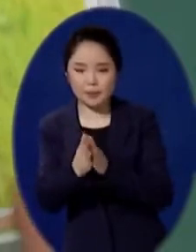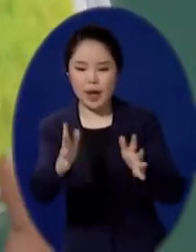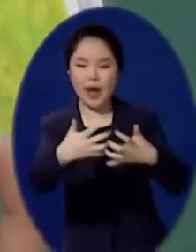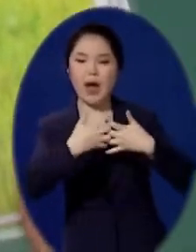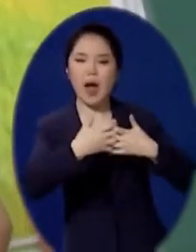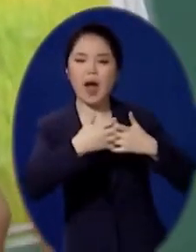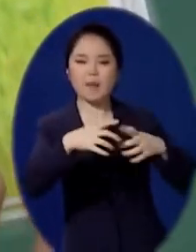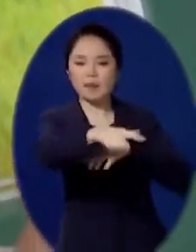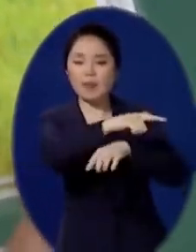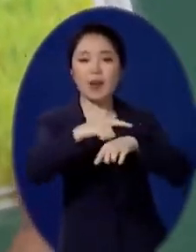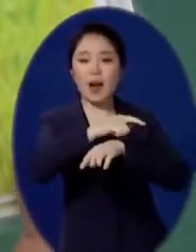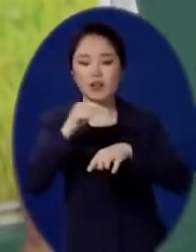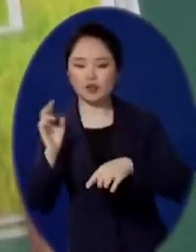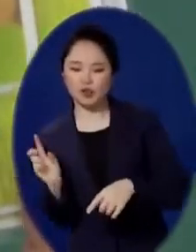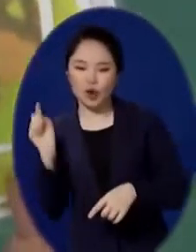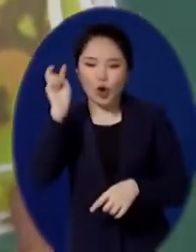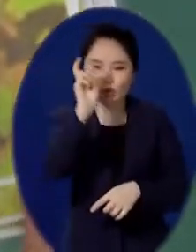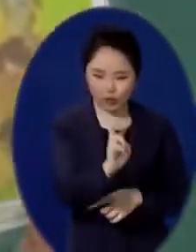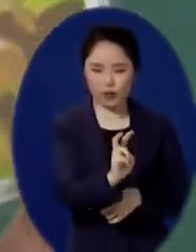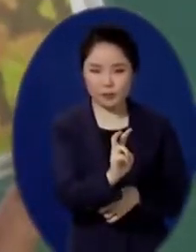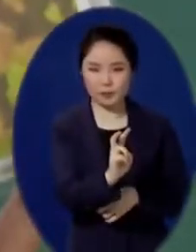амтны хүрээлэнд очлоо.